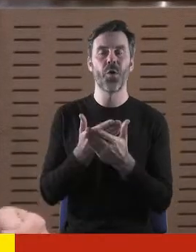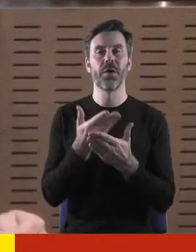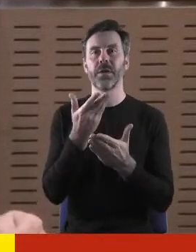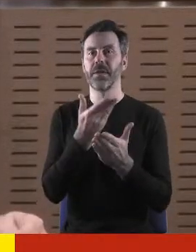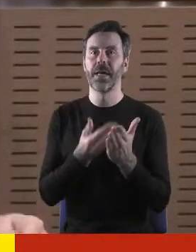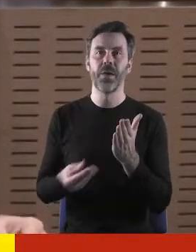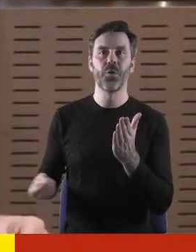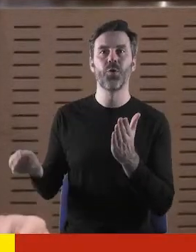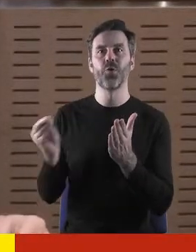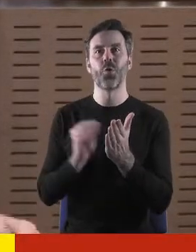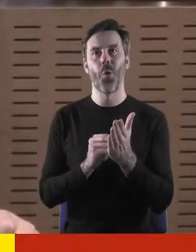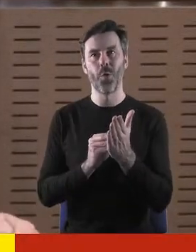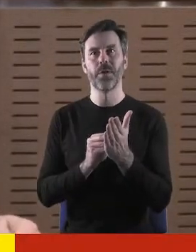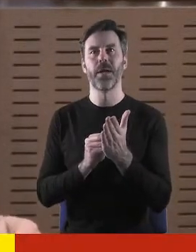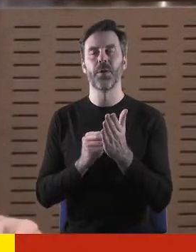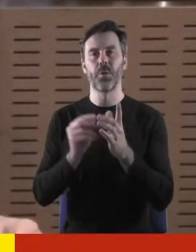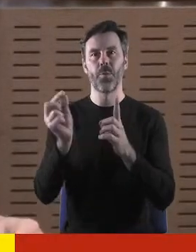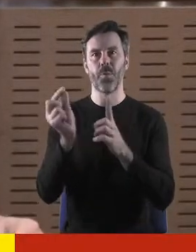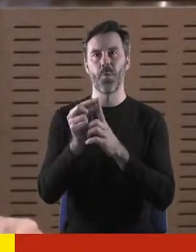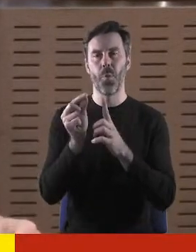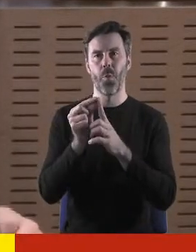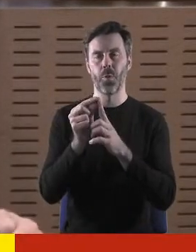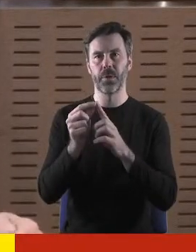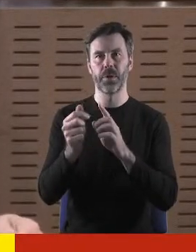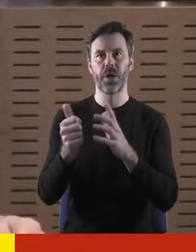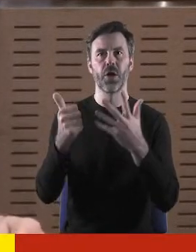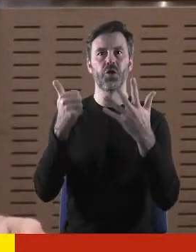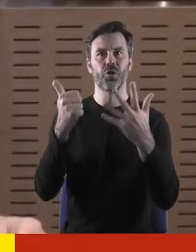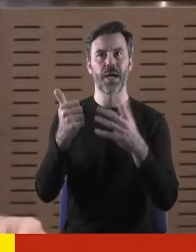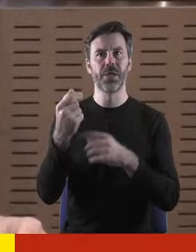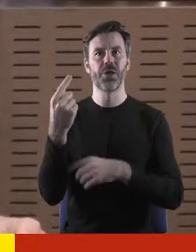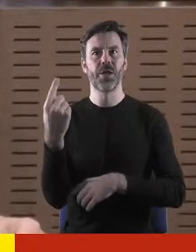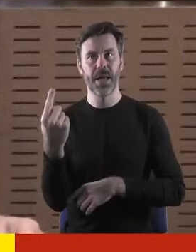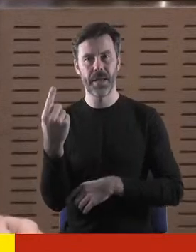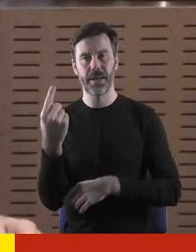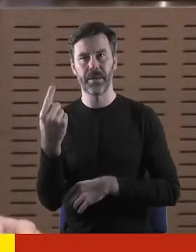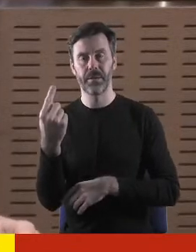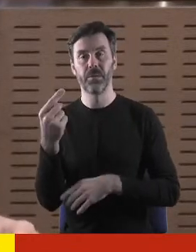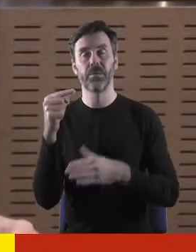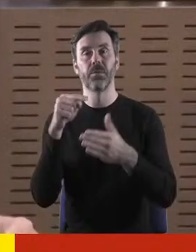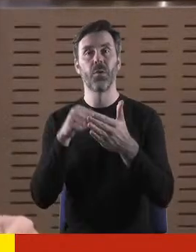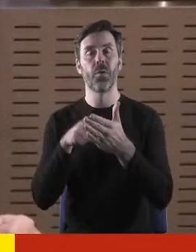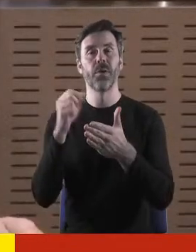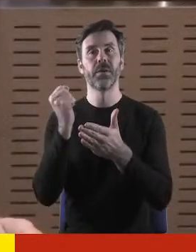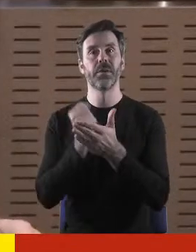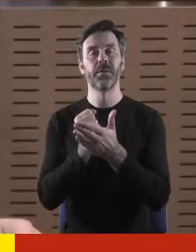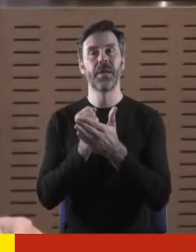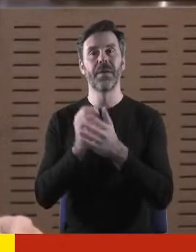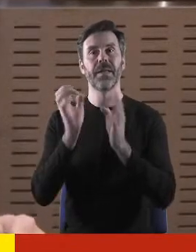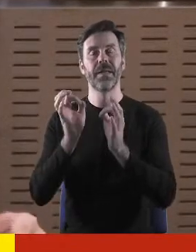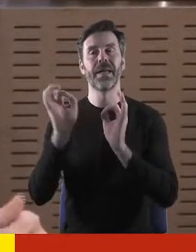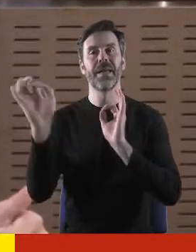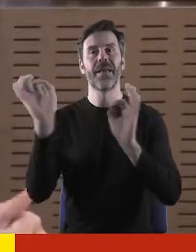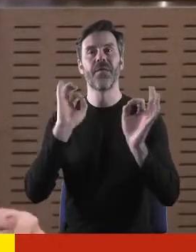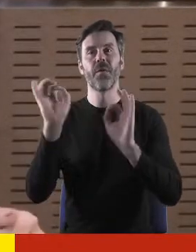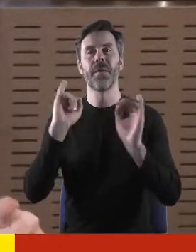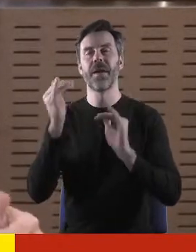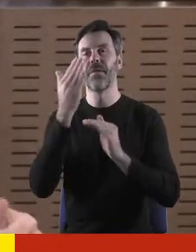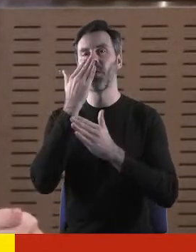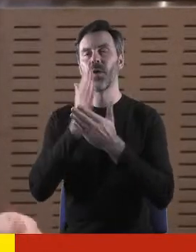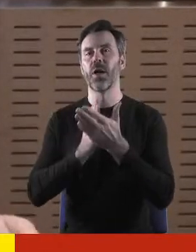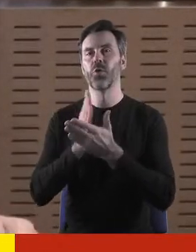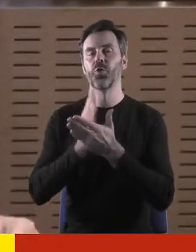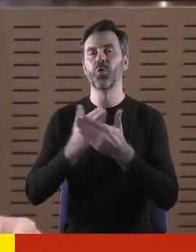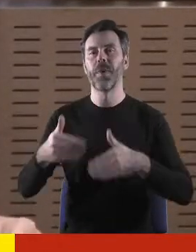porządku obrad w punkcie 6.1 dotyczącym aktualnej informacji o stanie służb ochrony zdrowia w związku